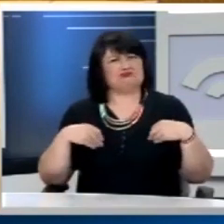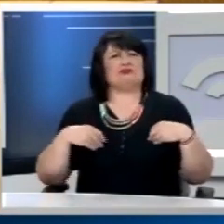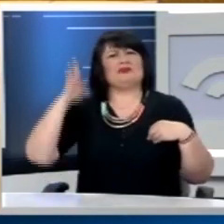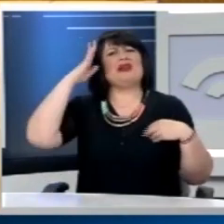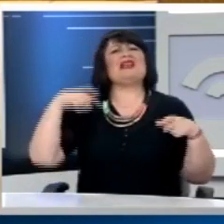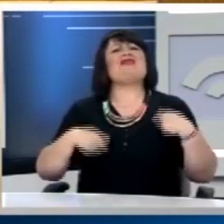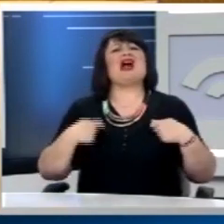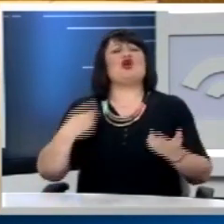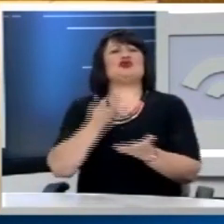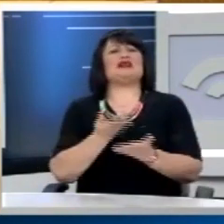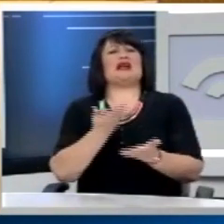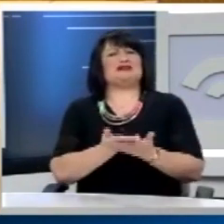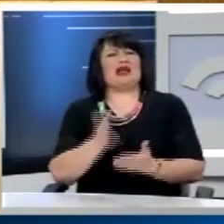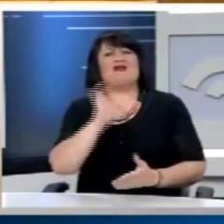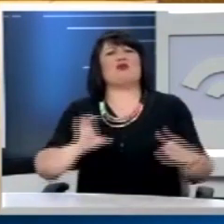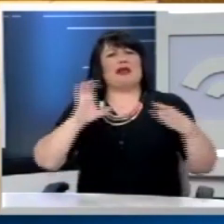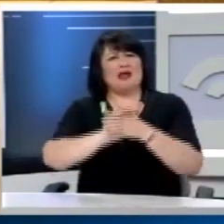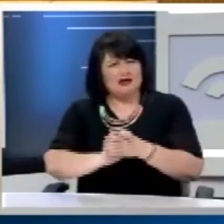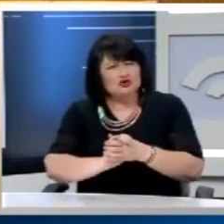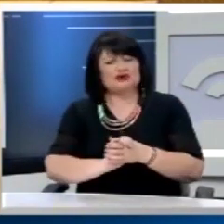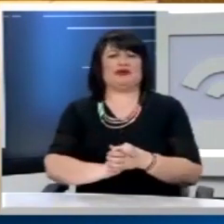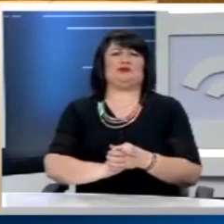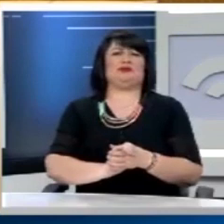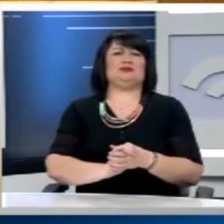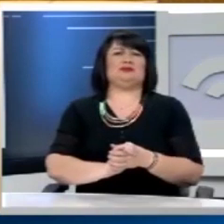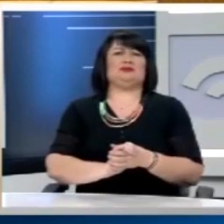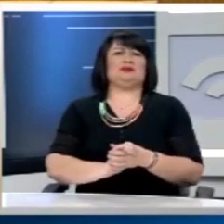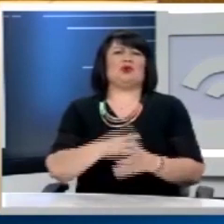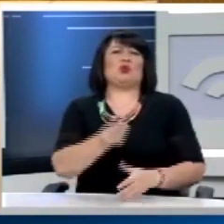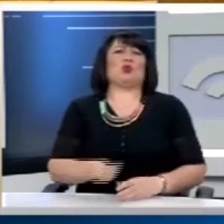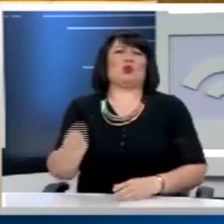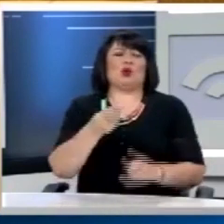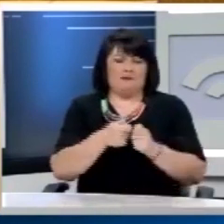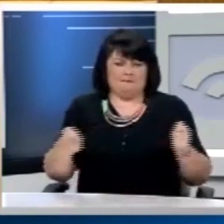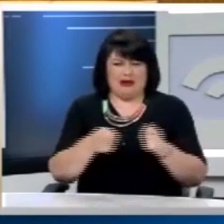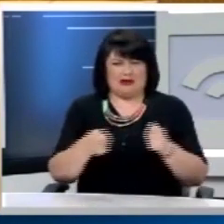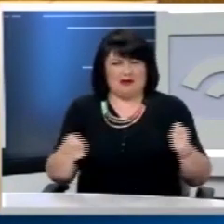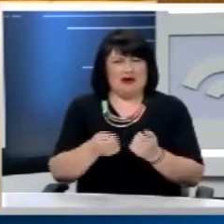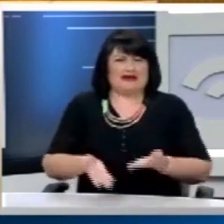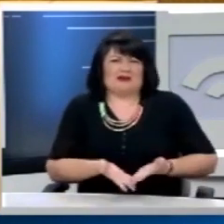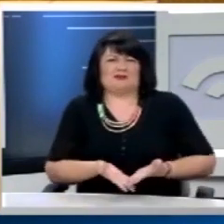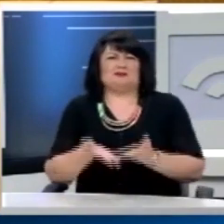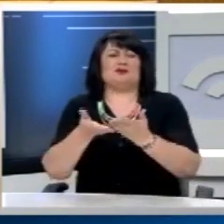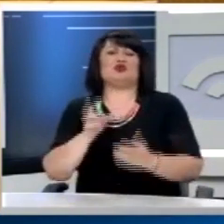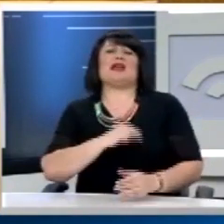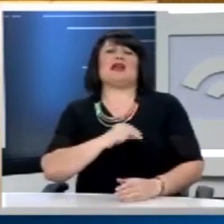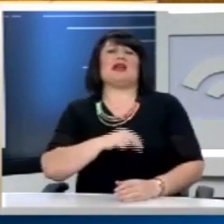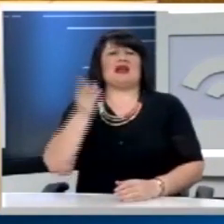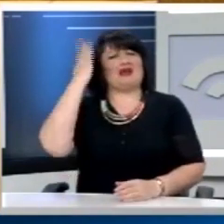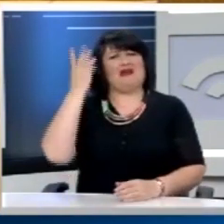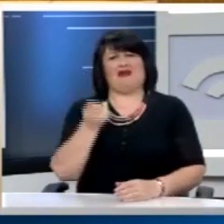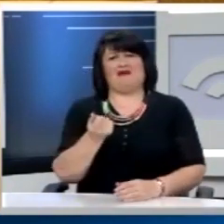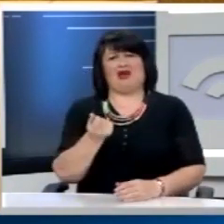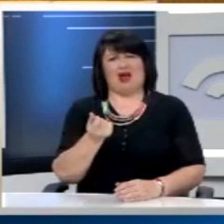μεγάλου κεφαλαίου της Ευρωπαϊκής Ένωσης για νέα πιο δραστικά μέτρα στήριξης της κερδοφορίας